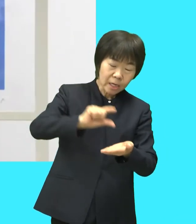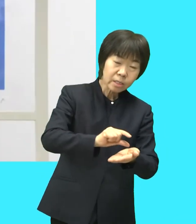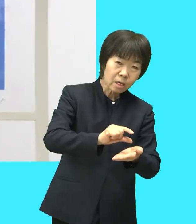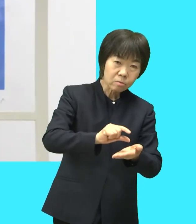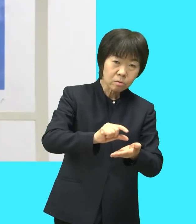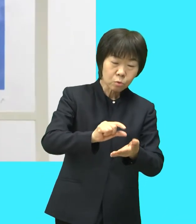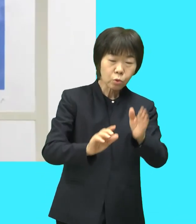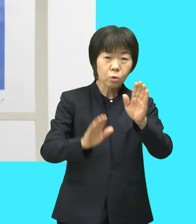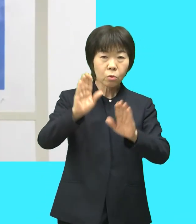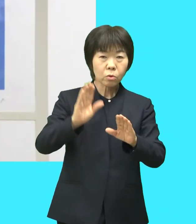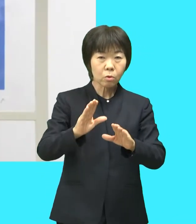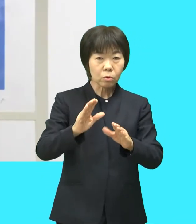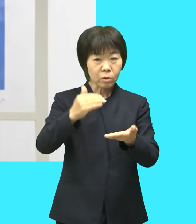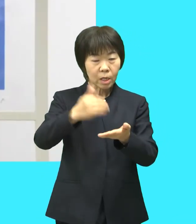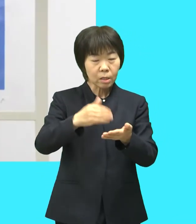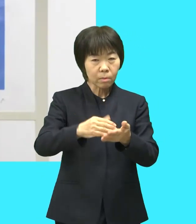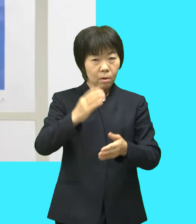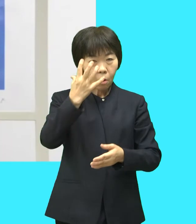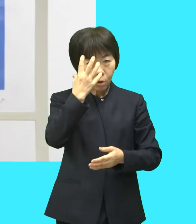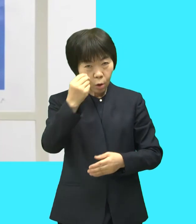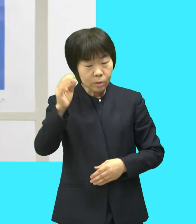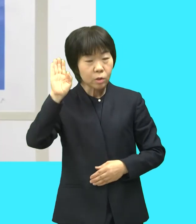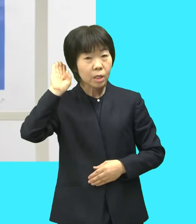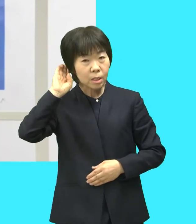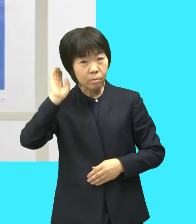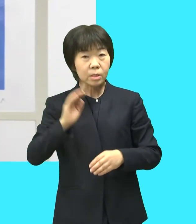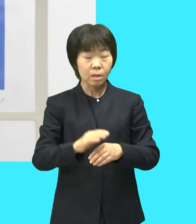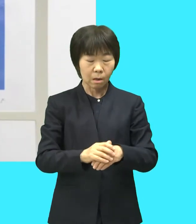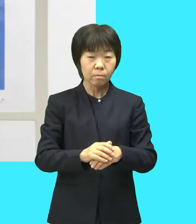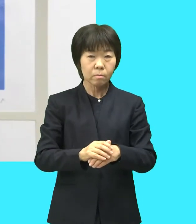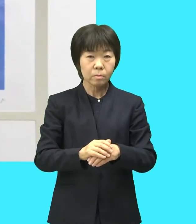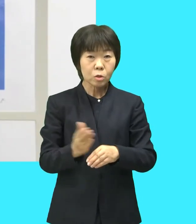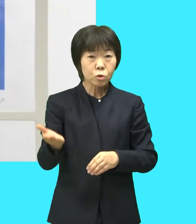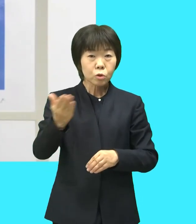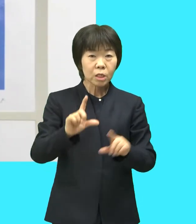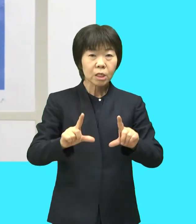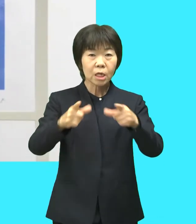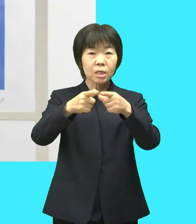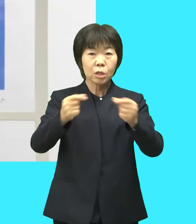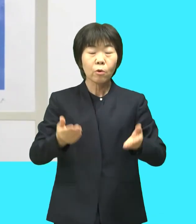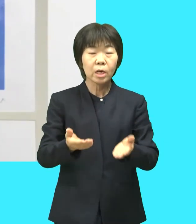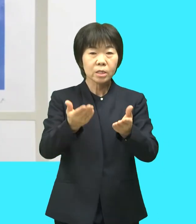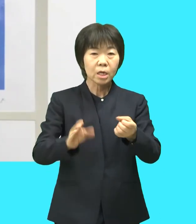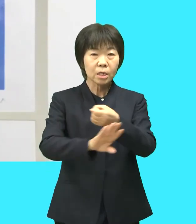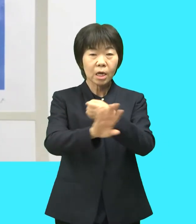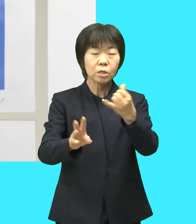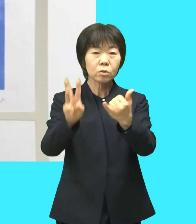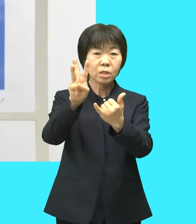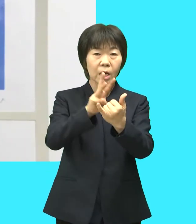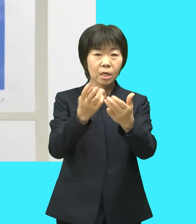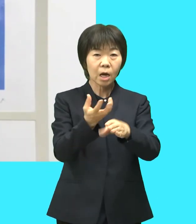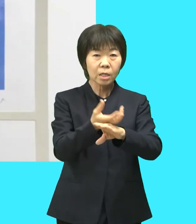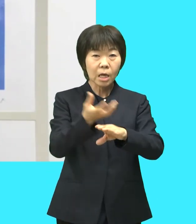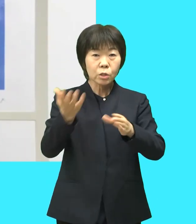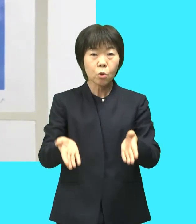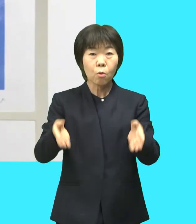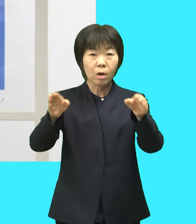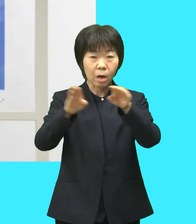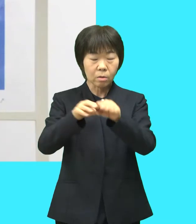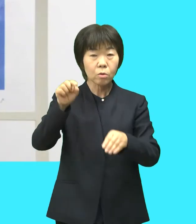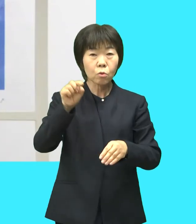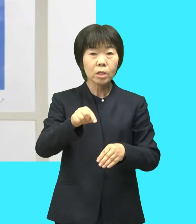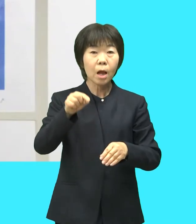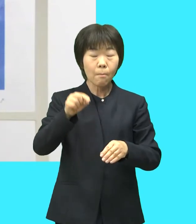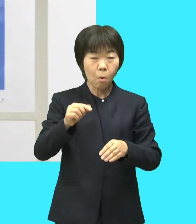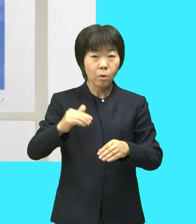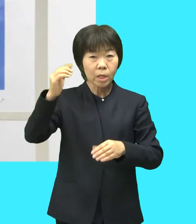く聞いておられました。そして次に東日本大震災原子力災害伝承館、こちら